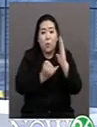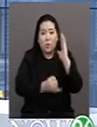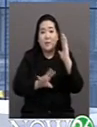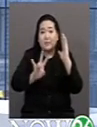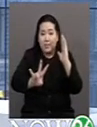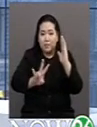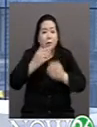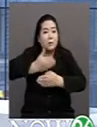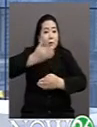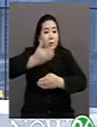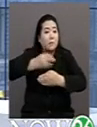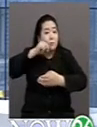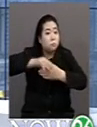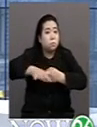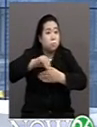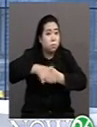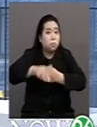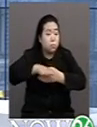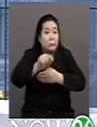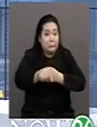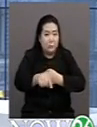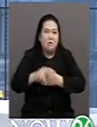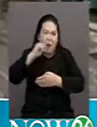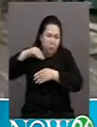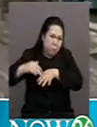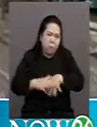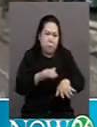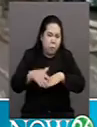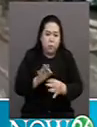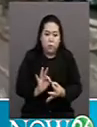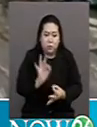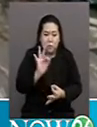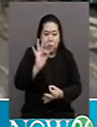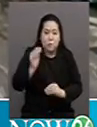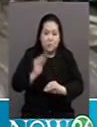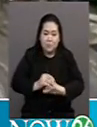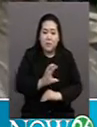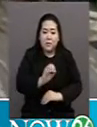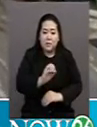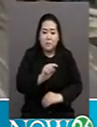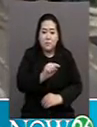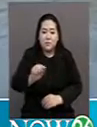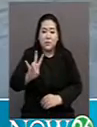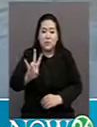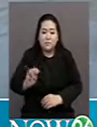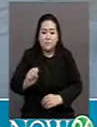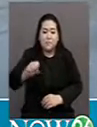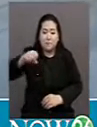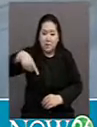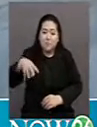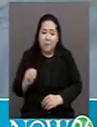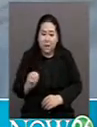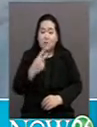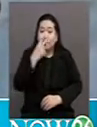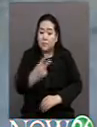ายเขื่อนให้รับมือกับมวลน้ำเพราะว่าผลกระทบจากระดับน้ำที่สูงขึ้นประมาณ 50-7 เซนติเมตรค่ะถ้าเกิดไปดูที่จังหวัดพระน